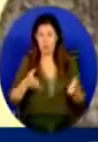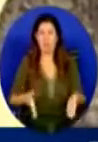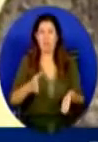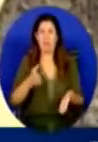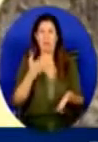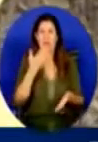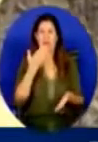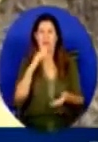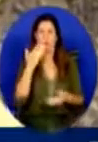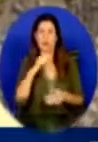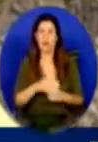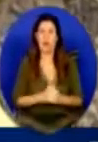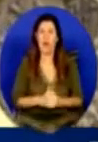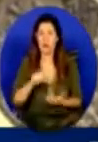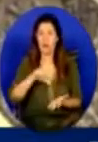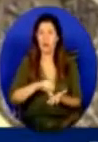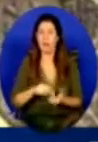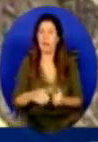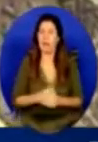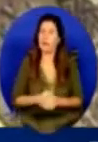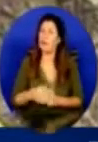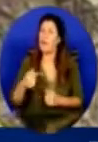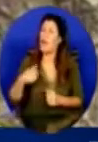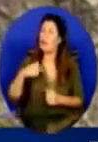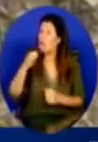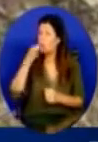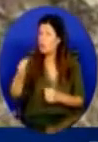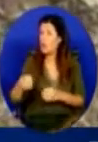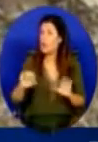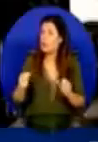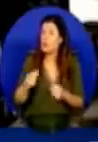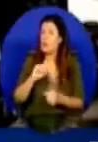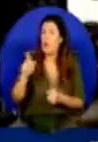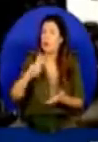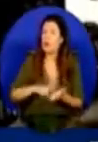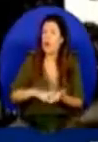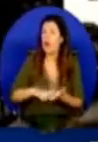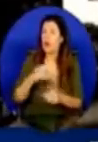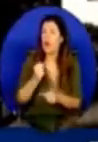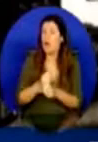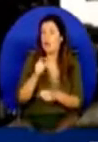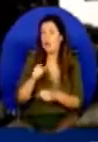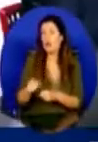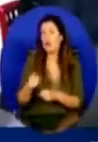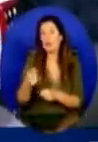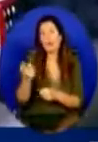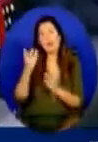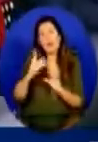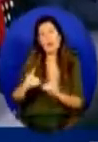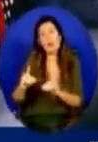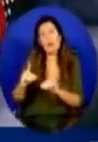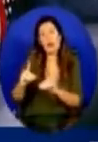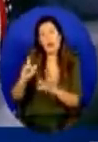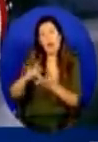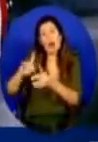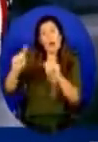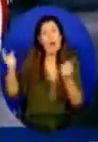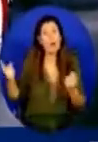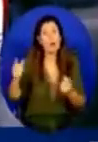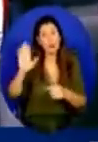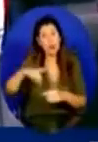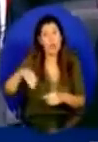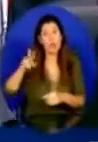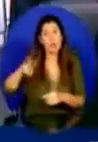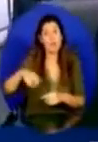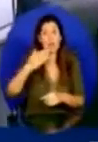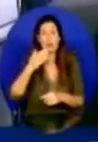שזאת הבירה. אני רק שואלת, האם לא נכון אולי לעשות את זה דווקא בתפוצה אחרת, שגם שם יש יהודים?